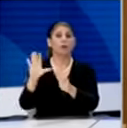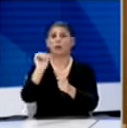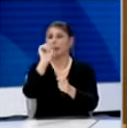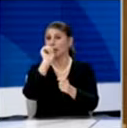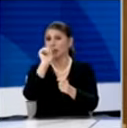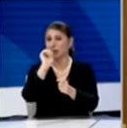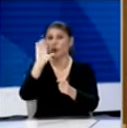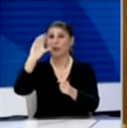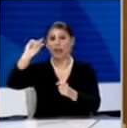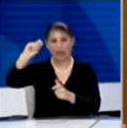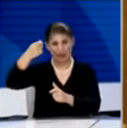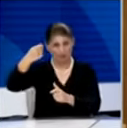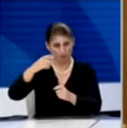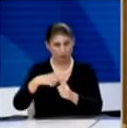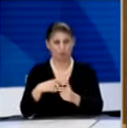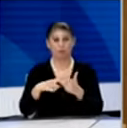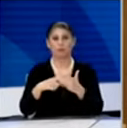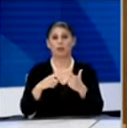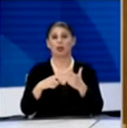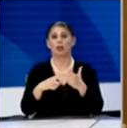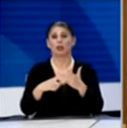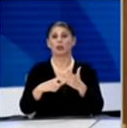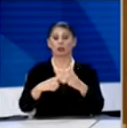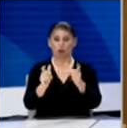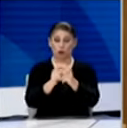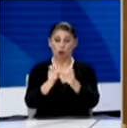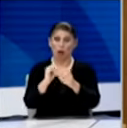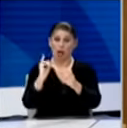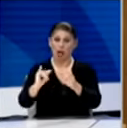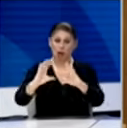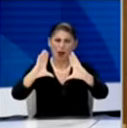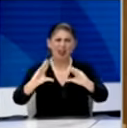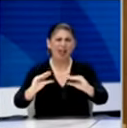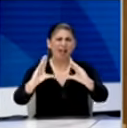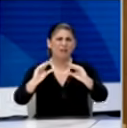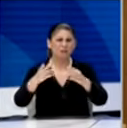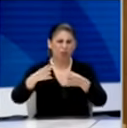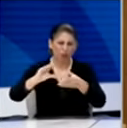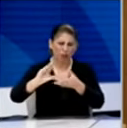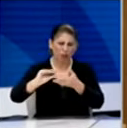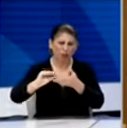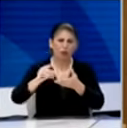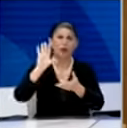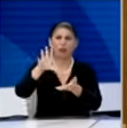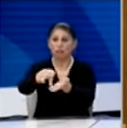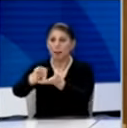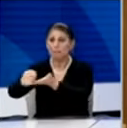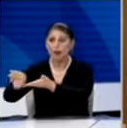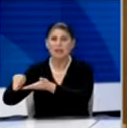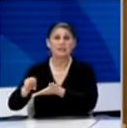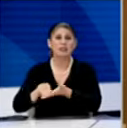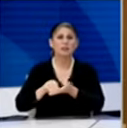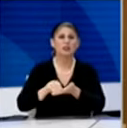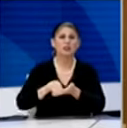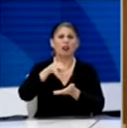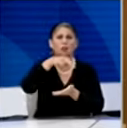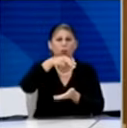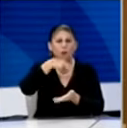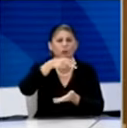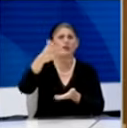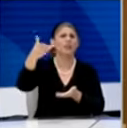πόσιμο νερό, ούτε ρεύμα. Το χωριό ήταν βουτυγμένο ακόμη στη λάσπη και δεν είχαν περισυλλεγεί τα νεκρά ζώα που οι κάτοικοι